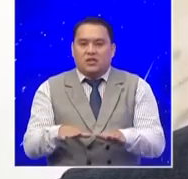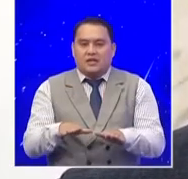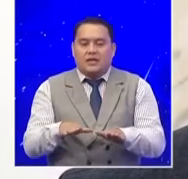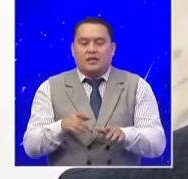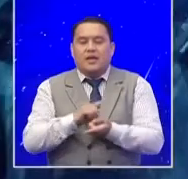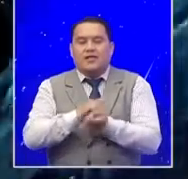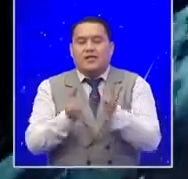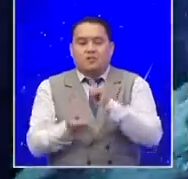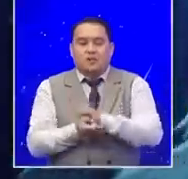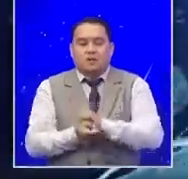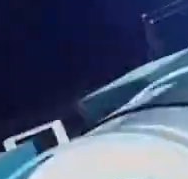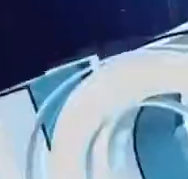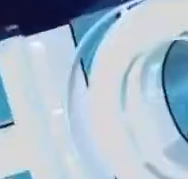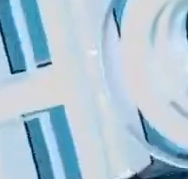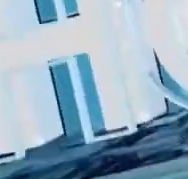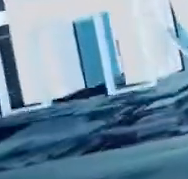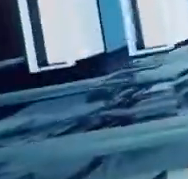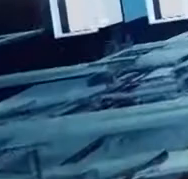эти изменения.